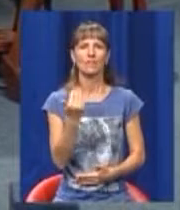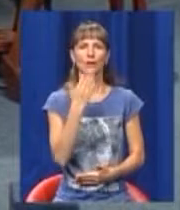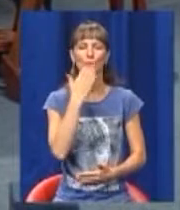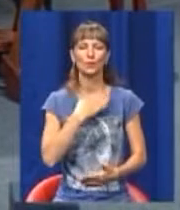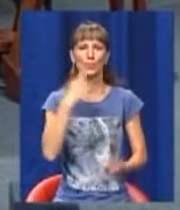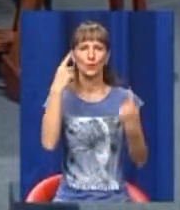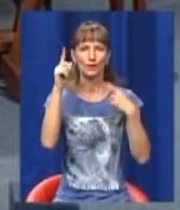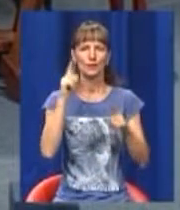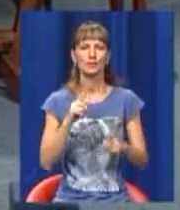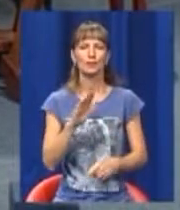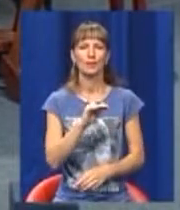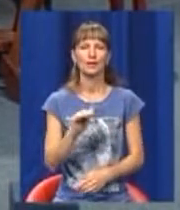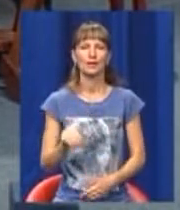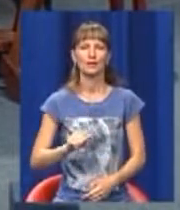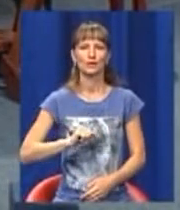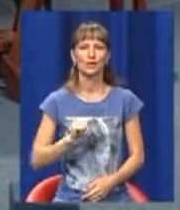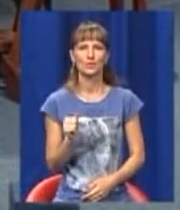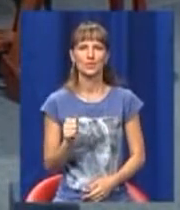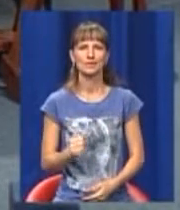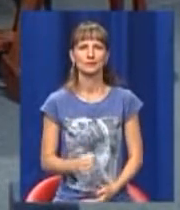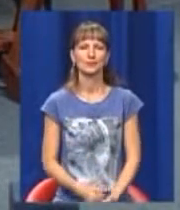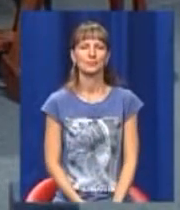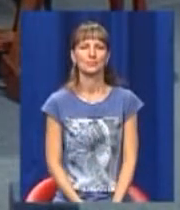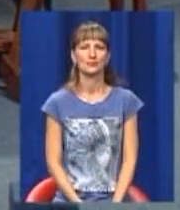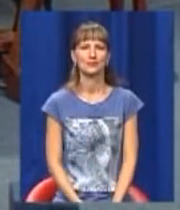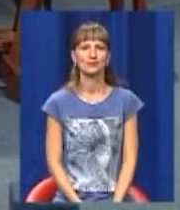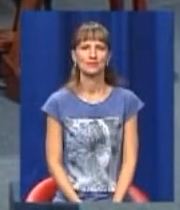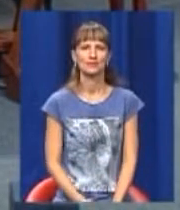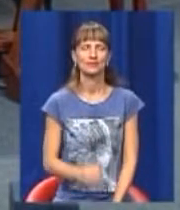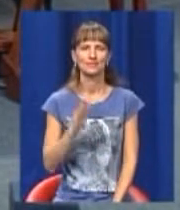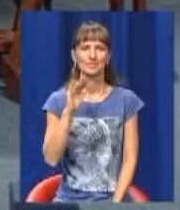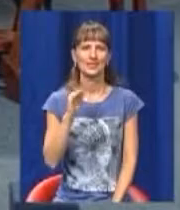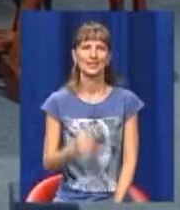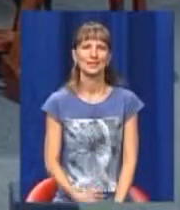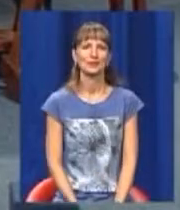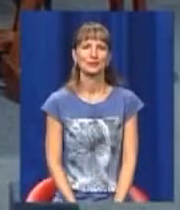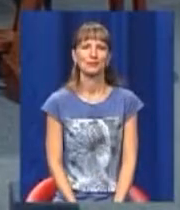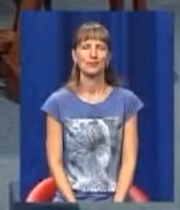улюблений мультфільм. Бувайте, друзі. Пока.